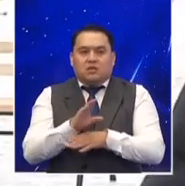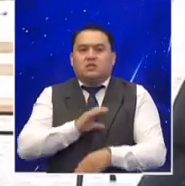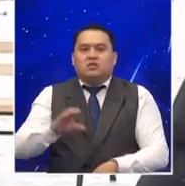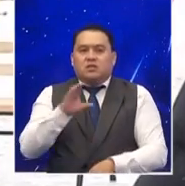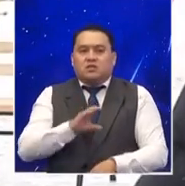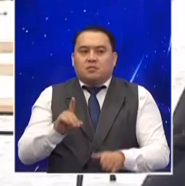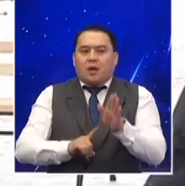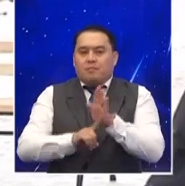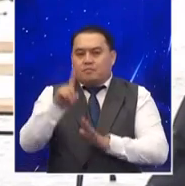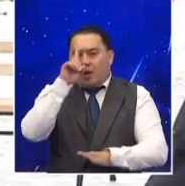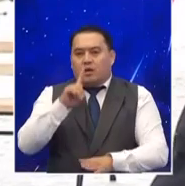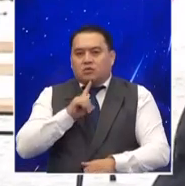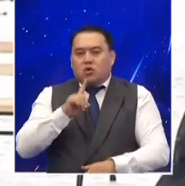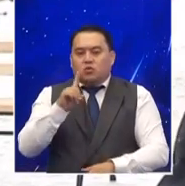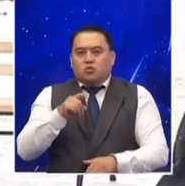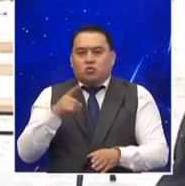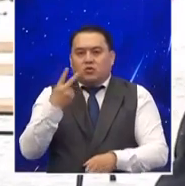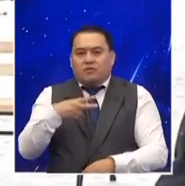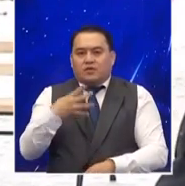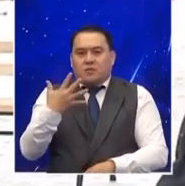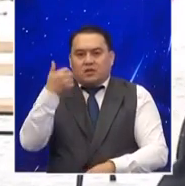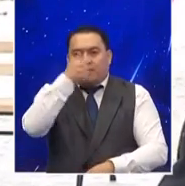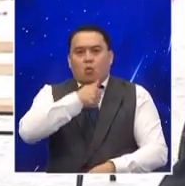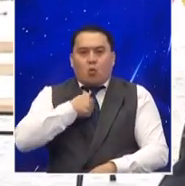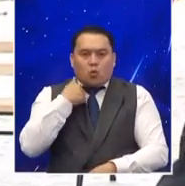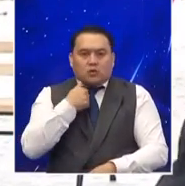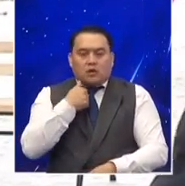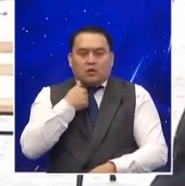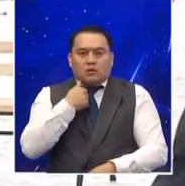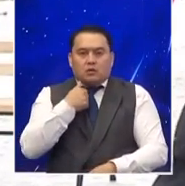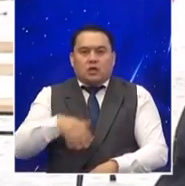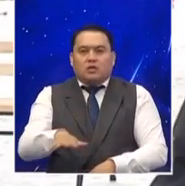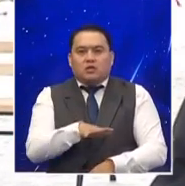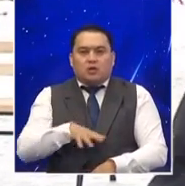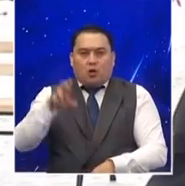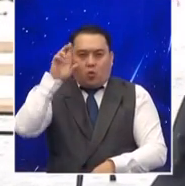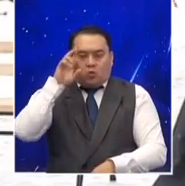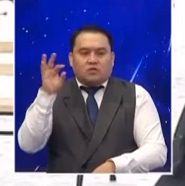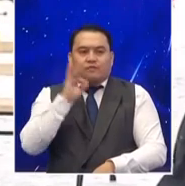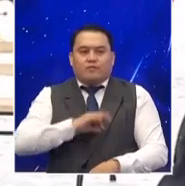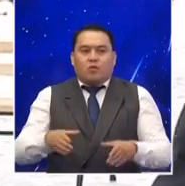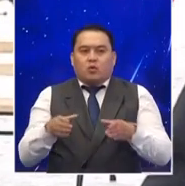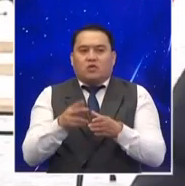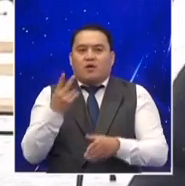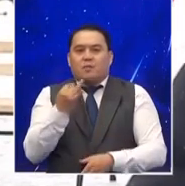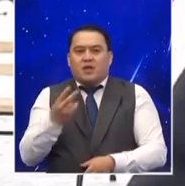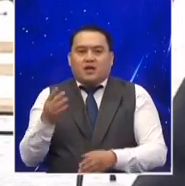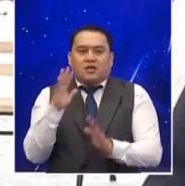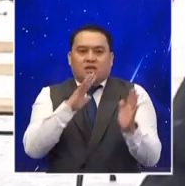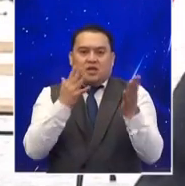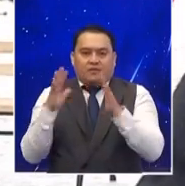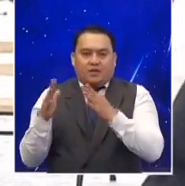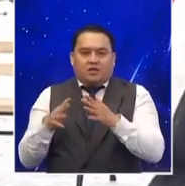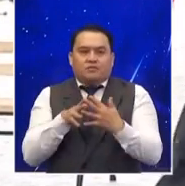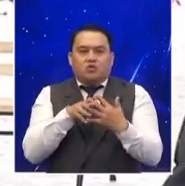месяце озадачил, что до 2025 года на территории Госдепфонда посадить 2 миллиарда деревьев,